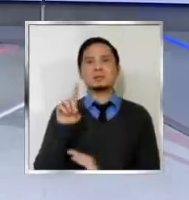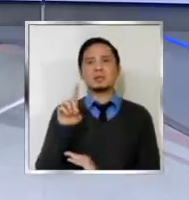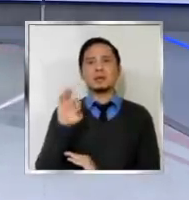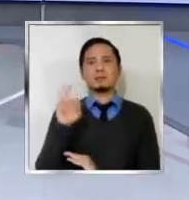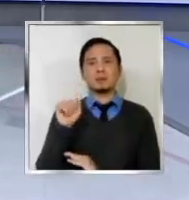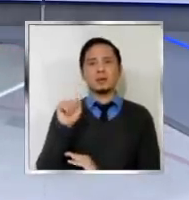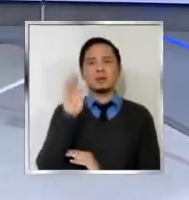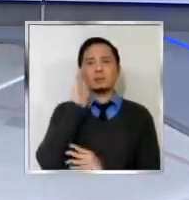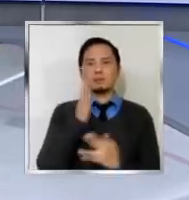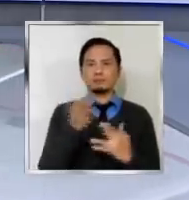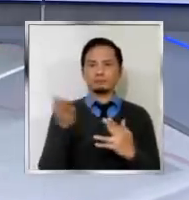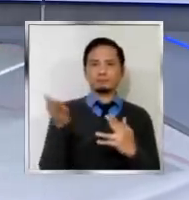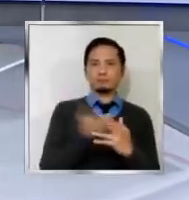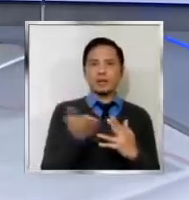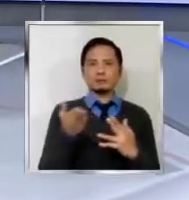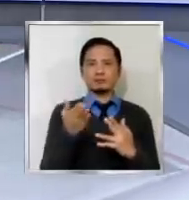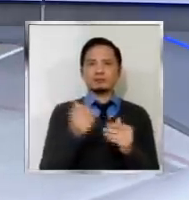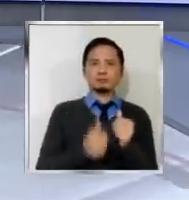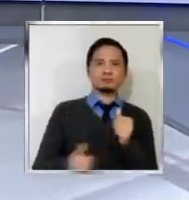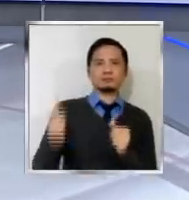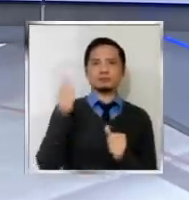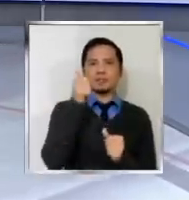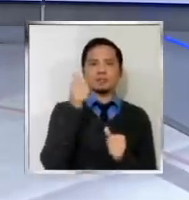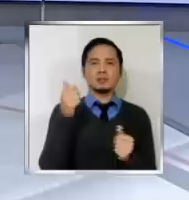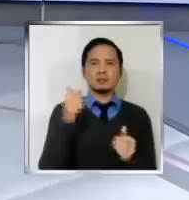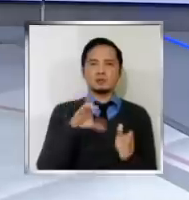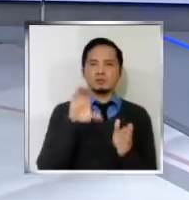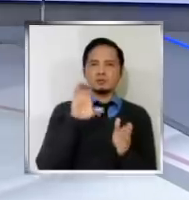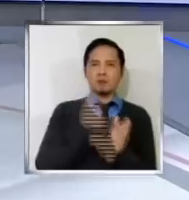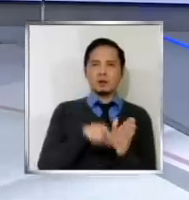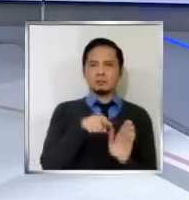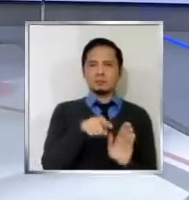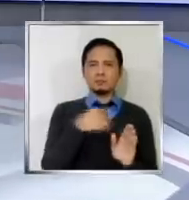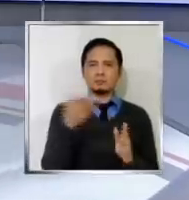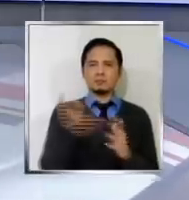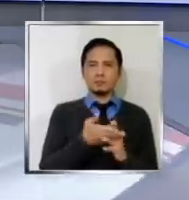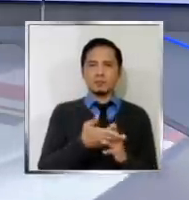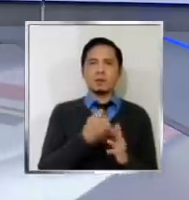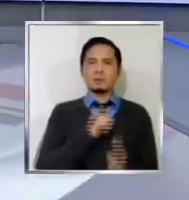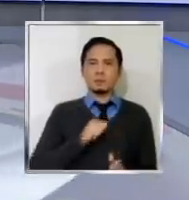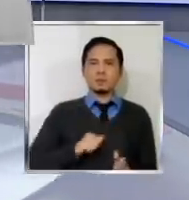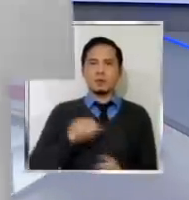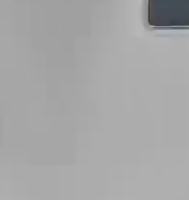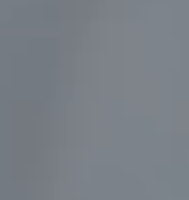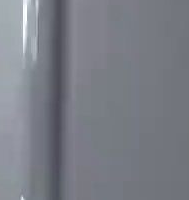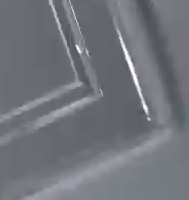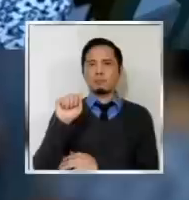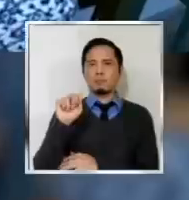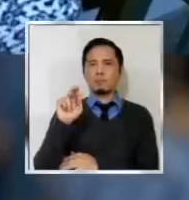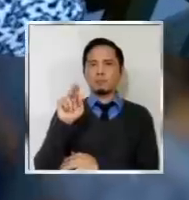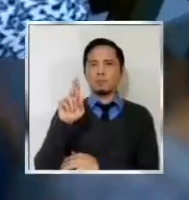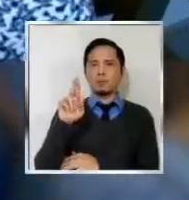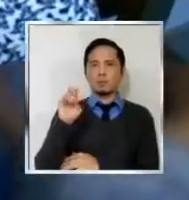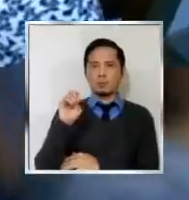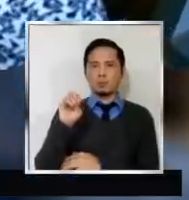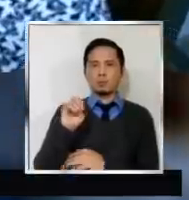kasong administratibo o kriminal si Ambassador Mauro. Nakatutok si JP Soriano.